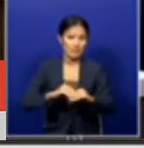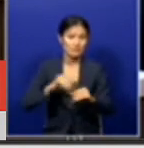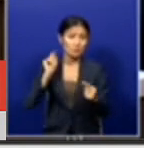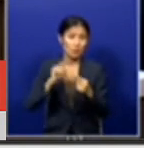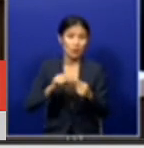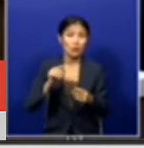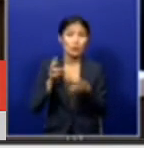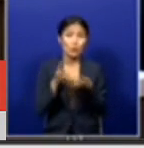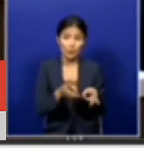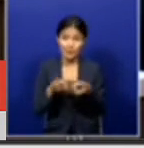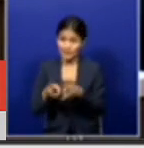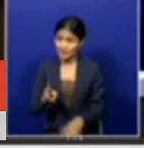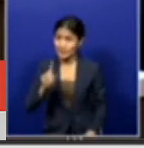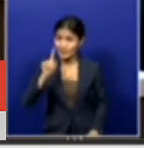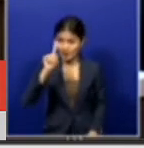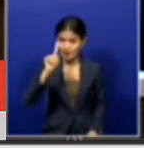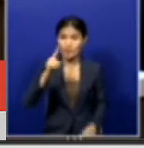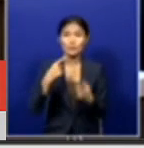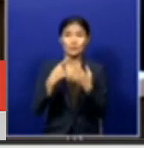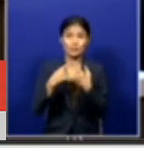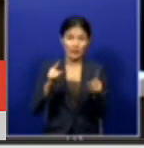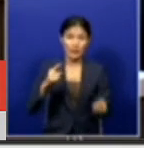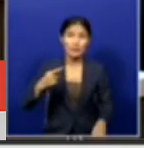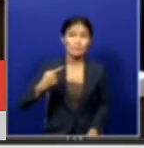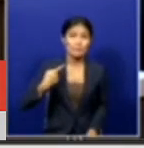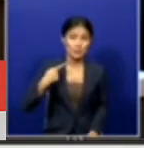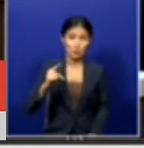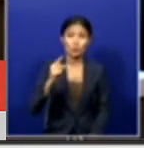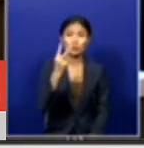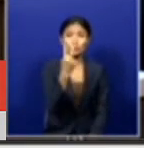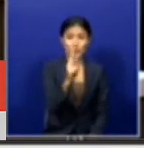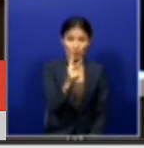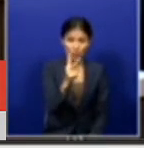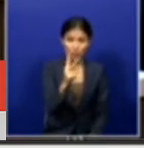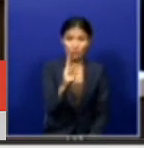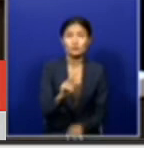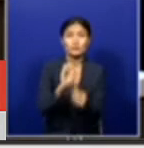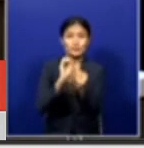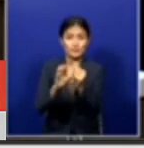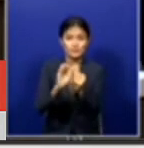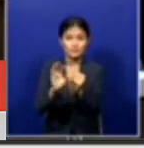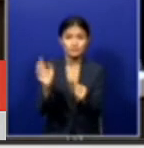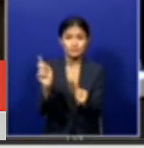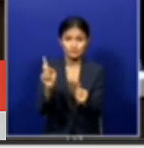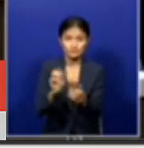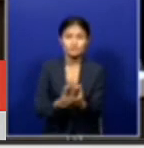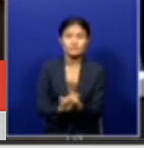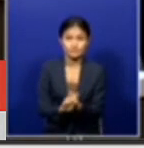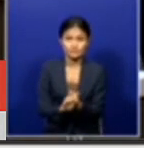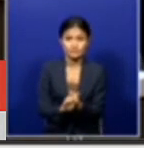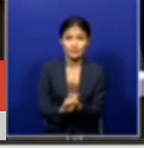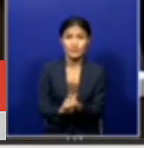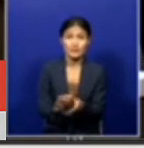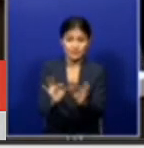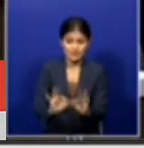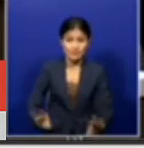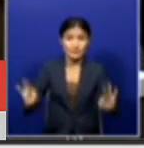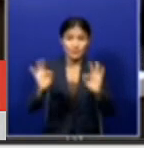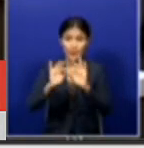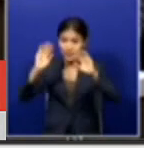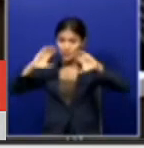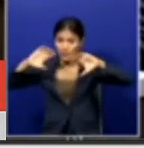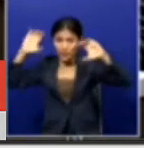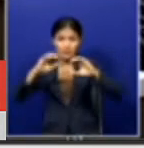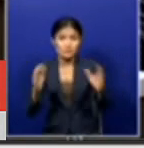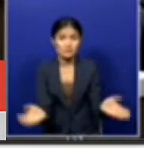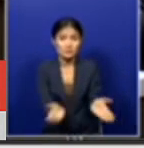ตัวทำอย่างไรกระผมขอเสนอแนะดังนี้ครับรัฐบาลต้องสนับสนุนการท